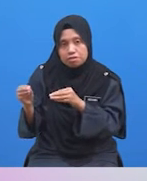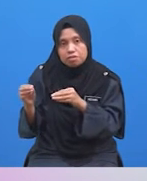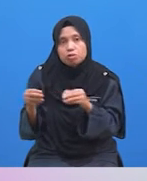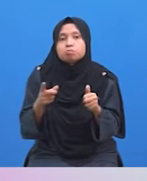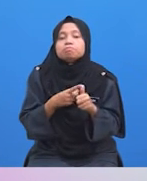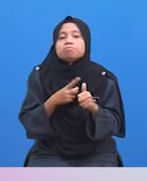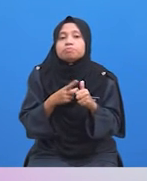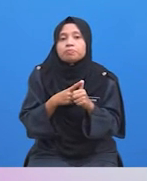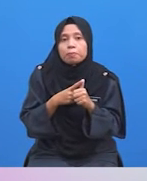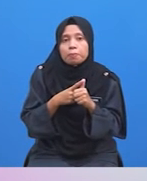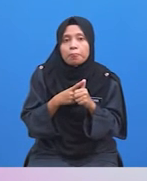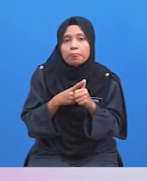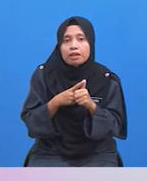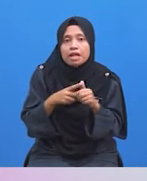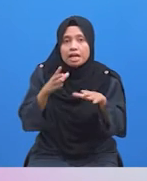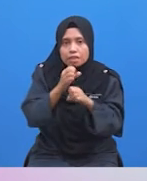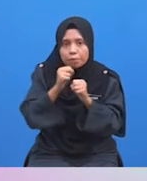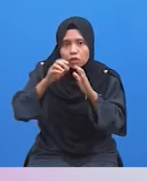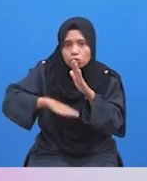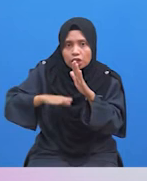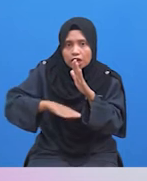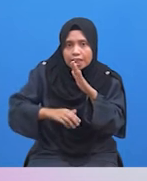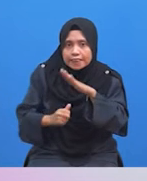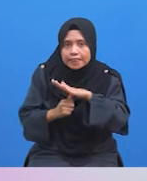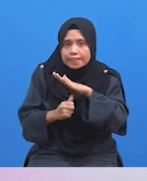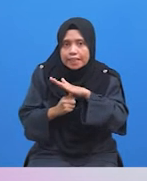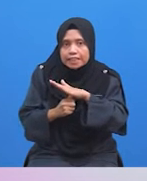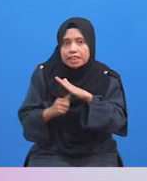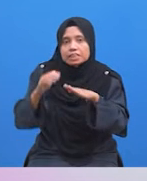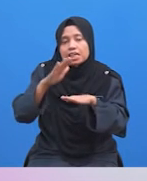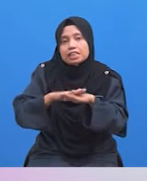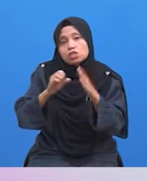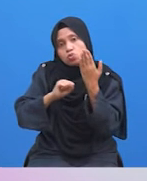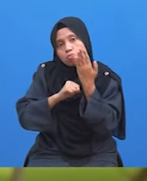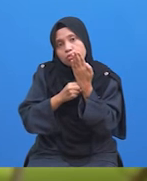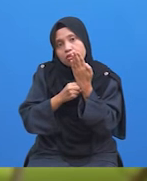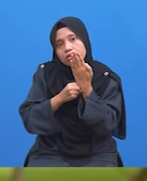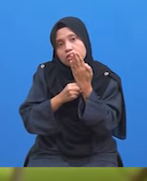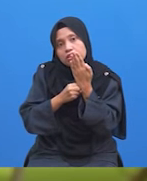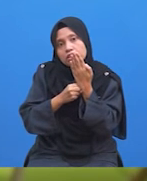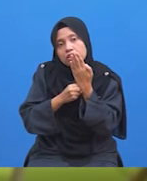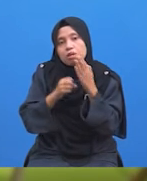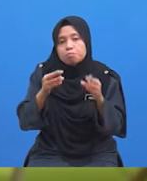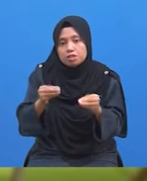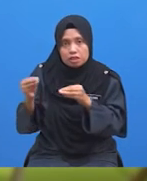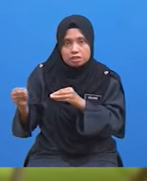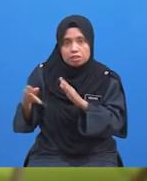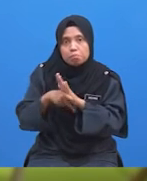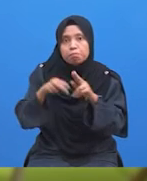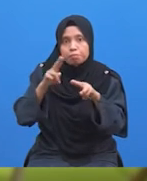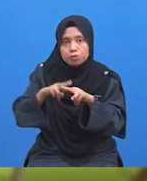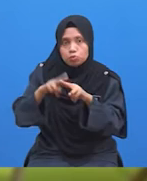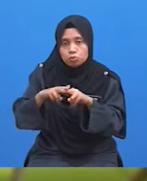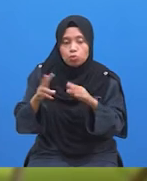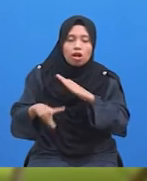ialah pertama dapat mengurangkan tekanan keatas sumber migrasi penduduk ke